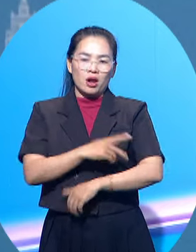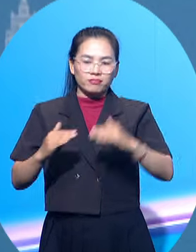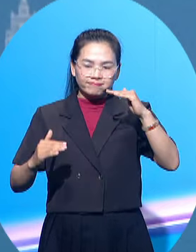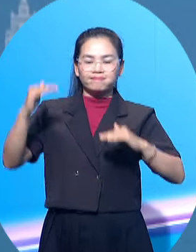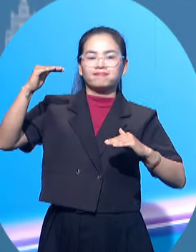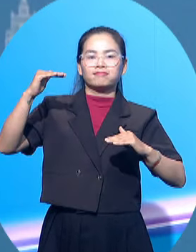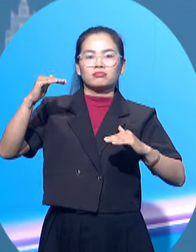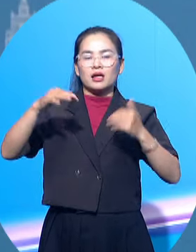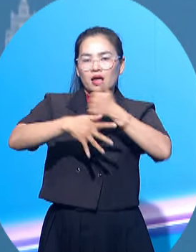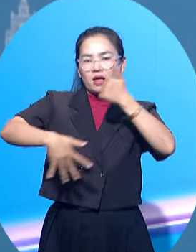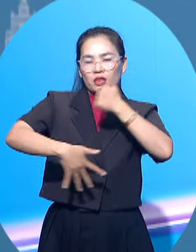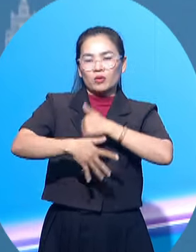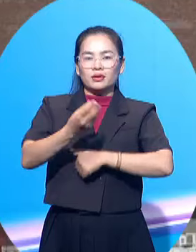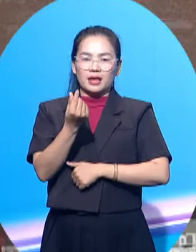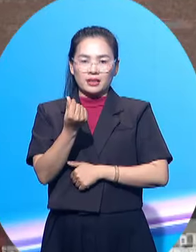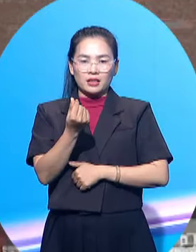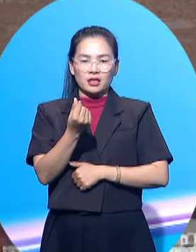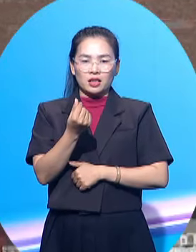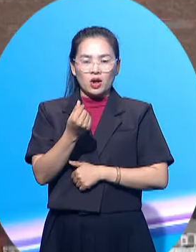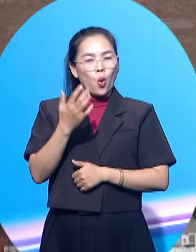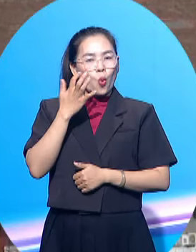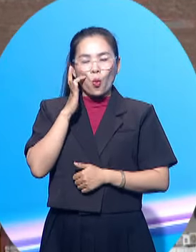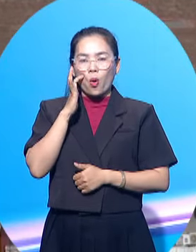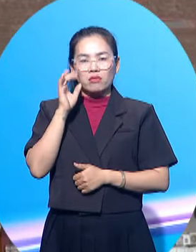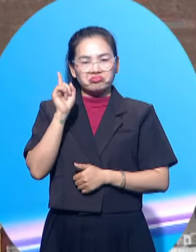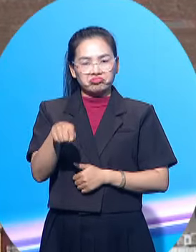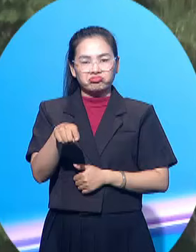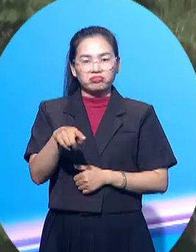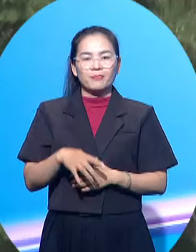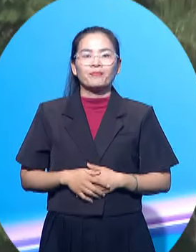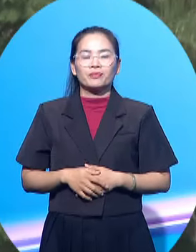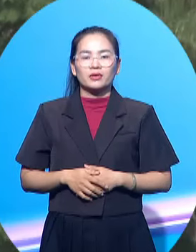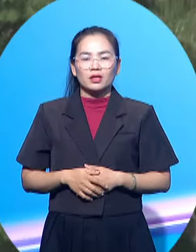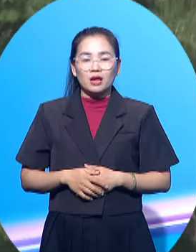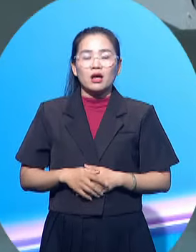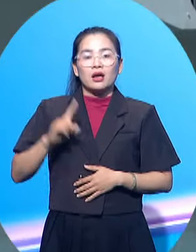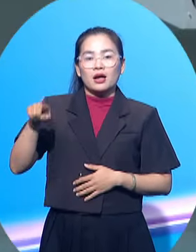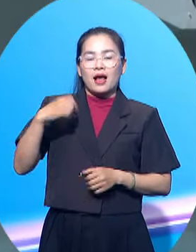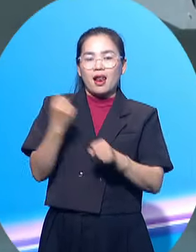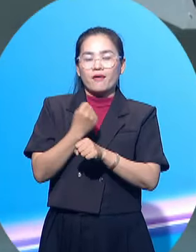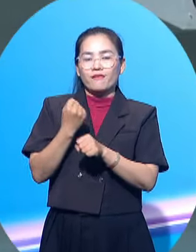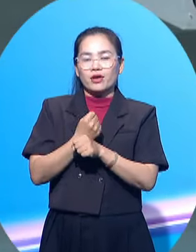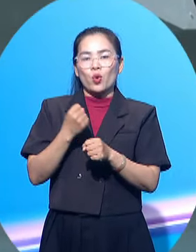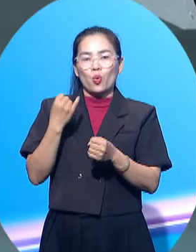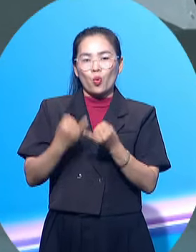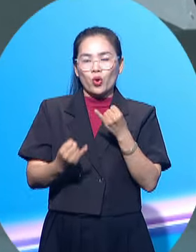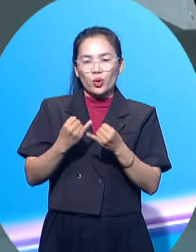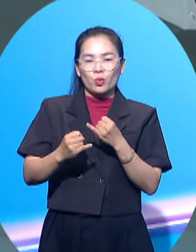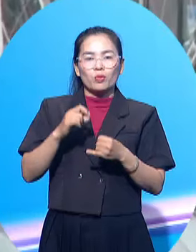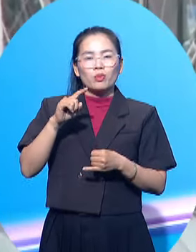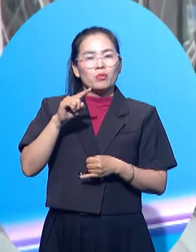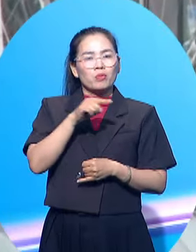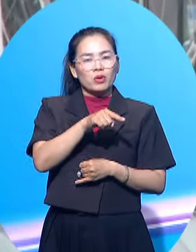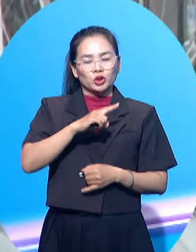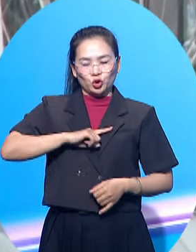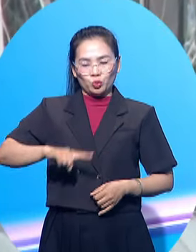bằng hoàn toàn hệ thống tài chính và tạo ra những cuộc khủng hoảng thảm khốc trong ngày làm việc cuối của hội nghị thượng đỉnh J7 lần thứ 50 Trung